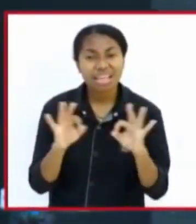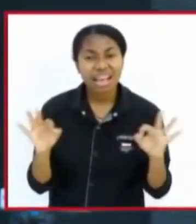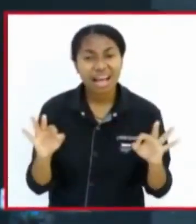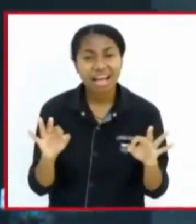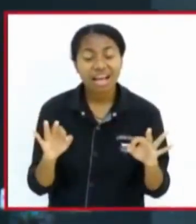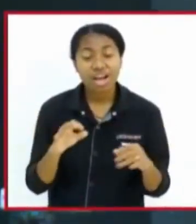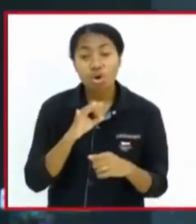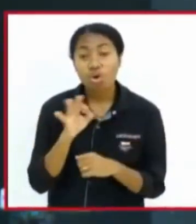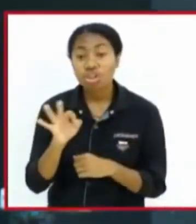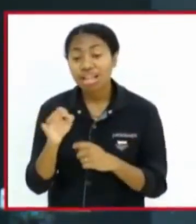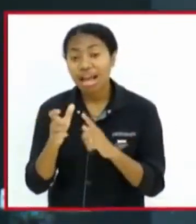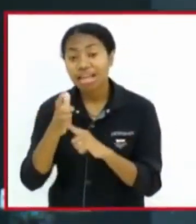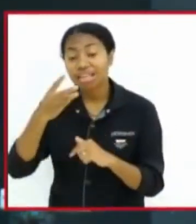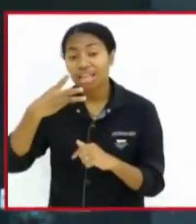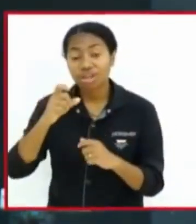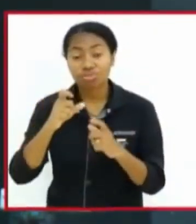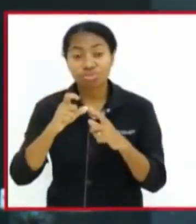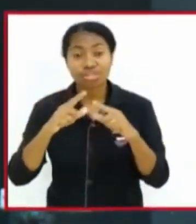Yerusalem